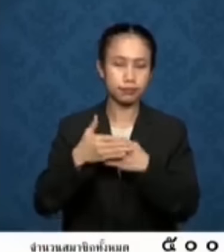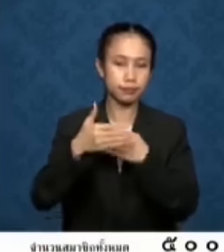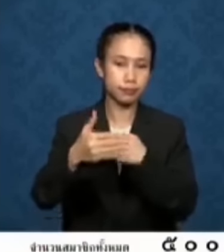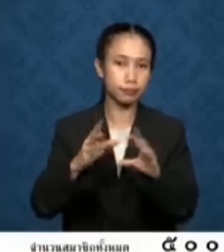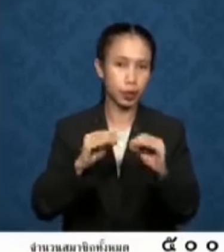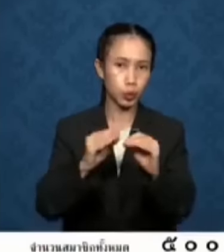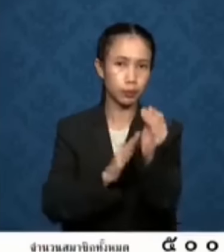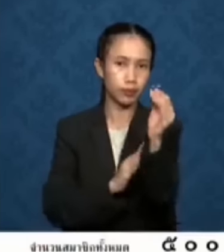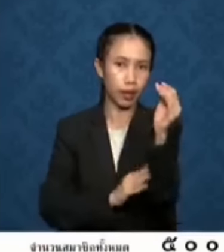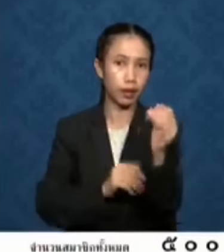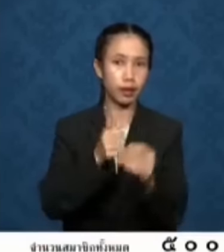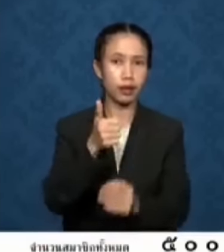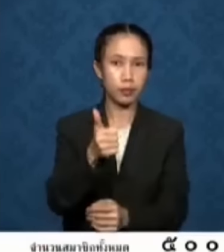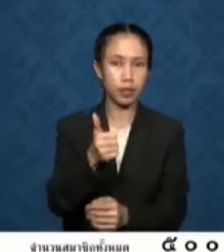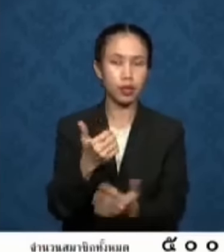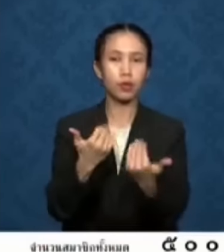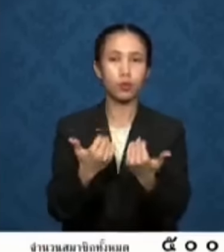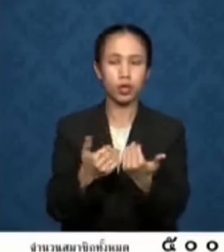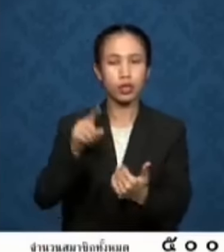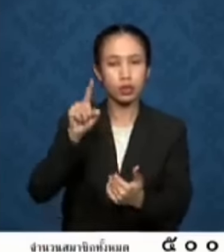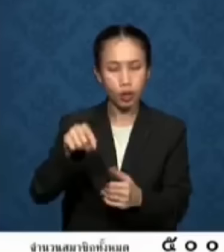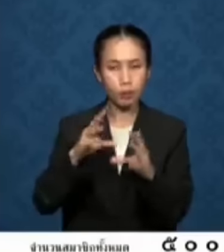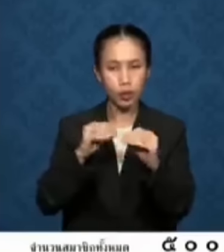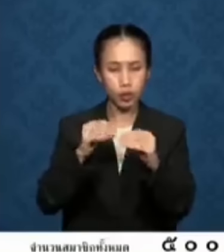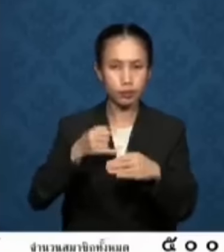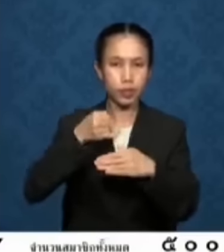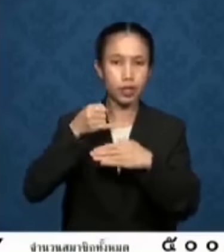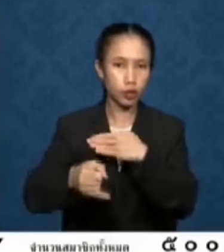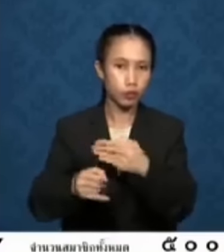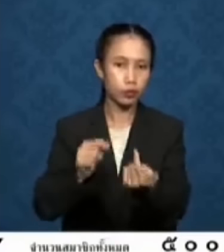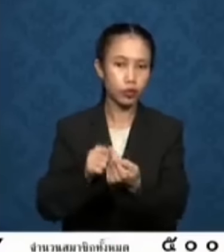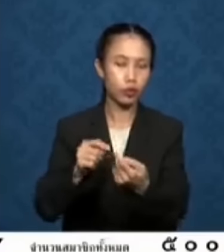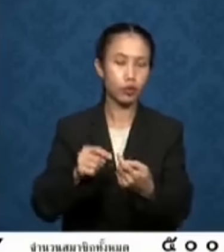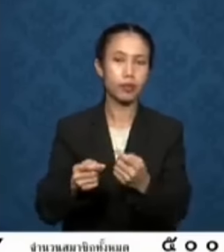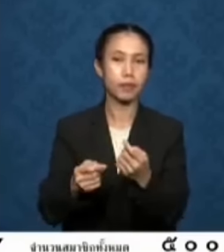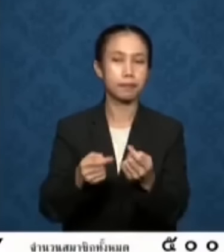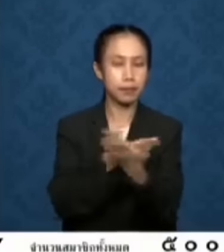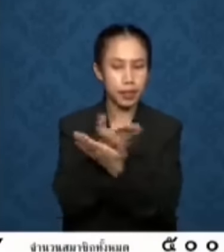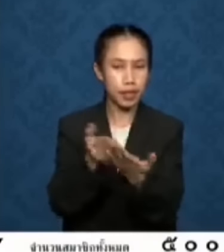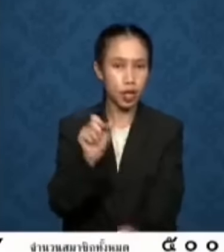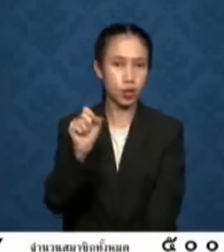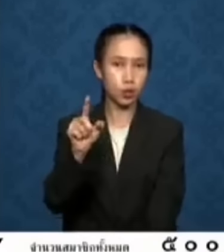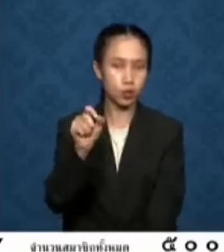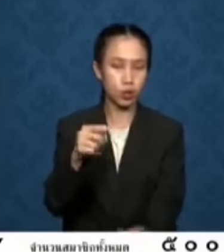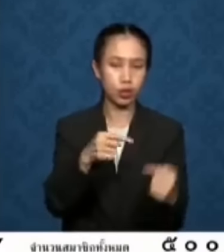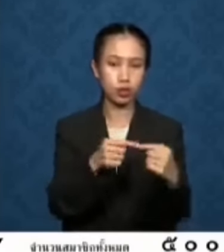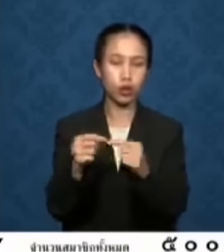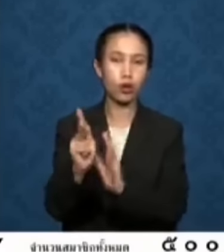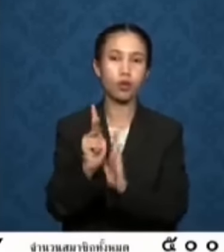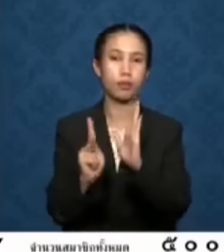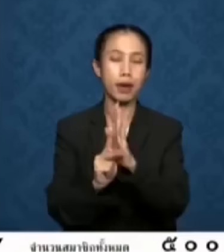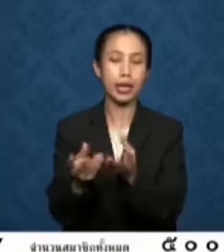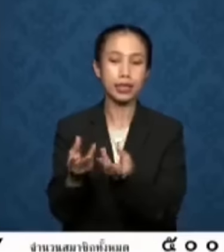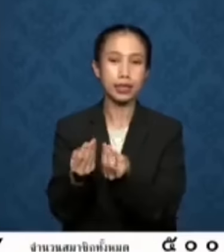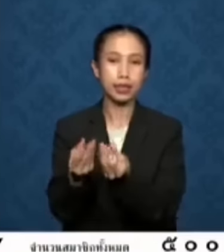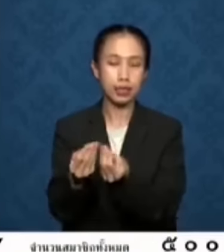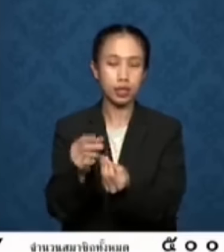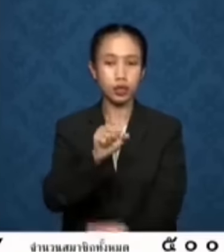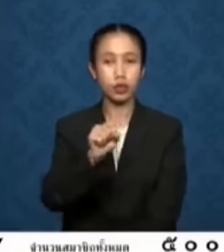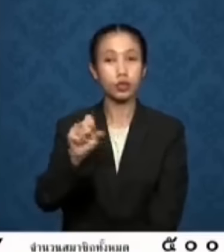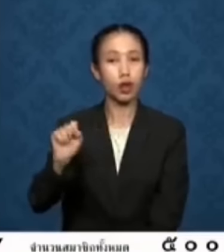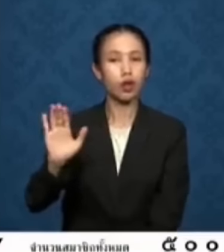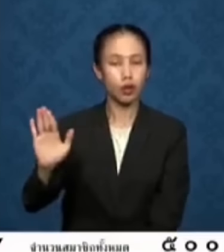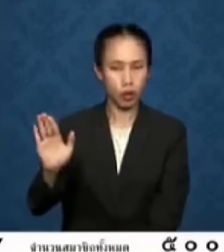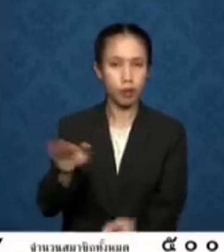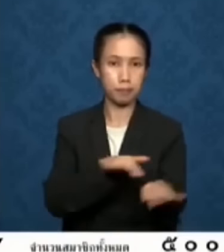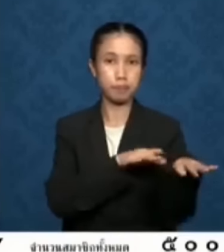ได้ไหมอย่างน้อยที่สุดวันนี้ก็เดินไปให้จบเรื่องด่วนถ้าจบเรื่องด่วนจะเข้าประมวลกฎหมายที่ดินท่านส.ส.อภิชาติ สิริสุนท